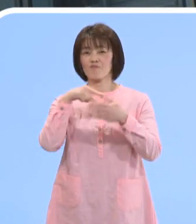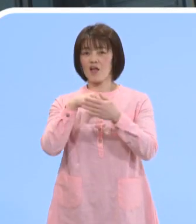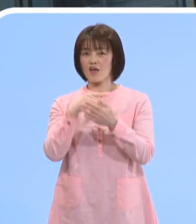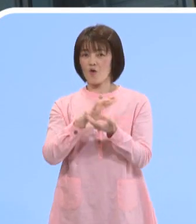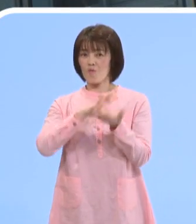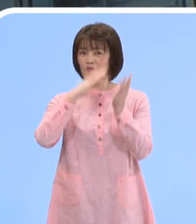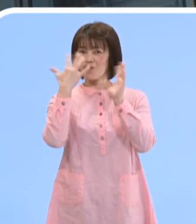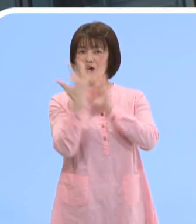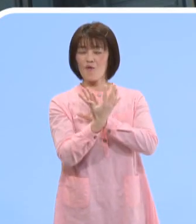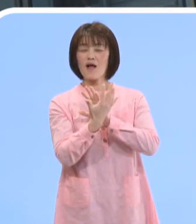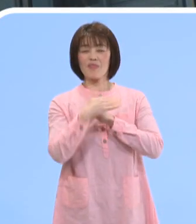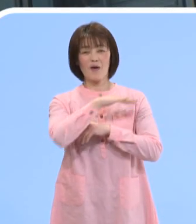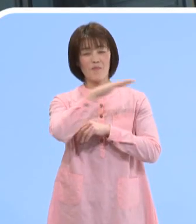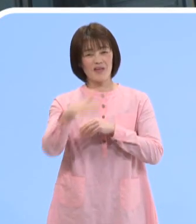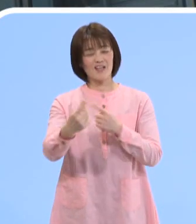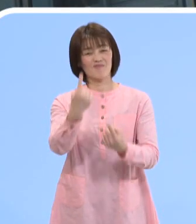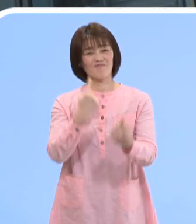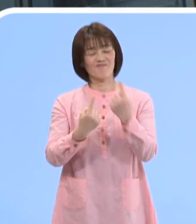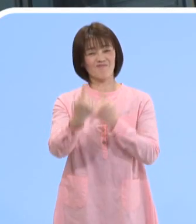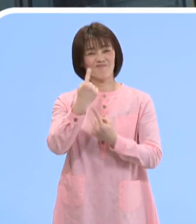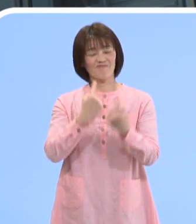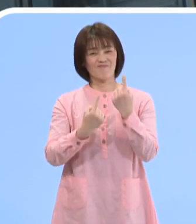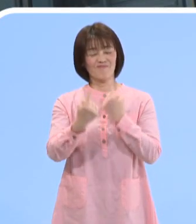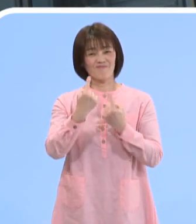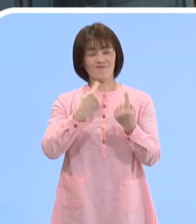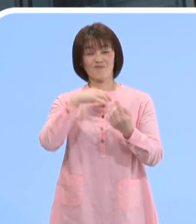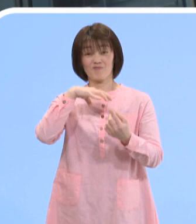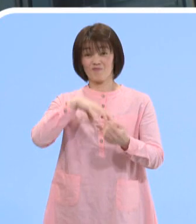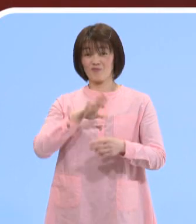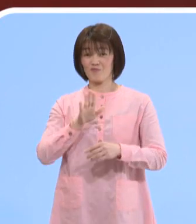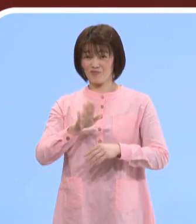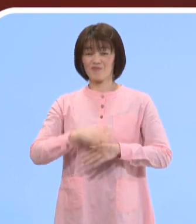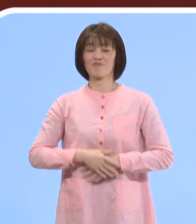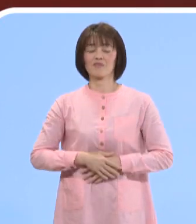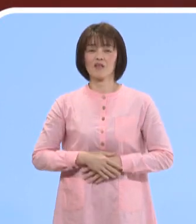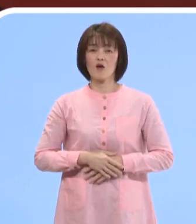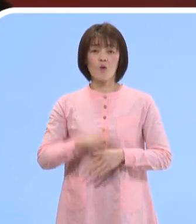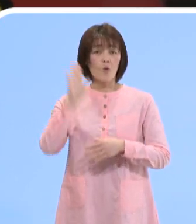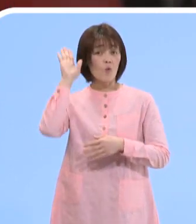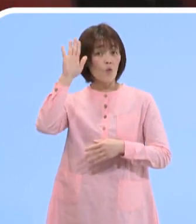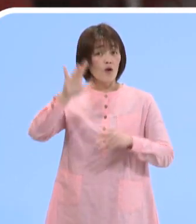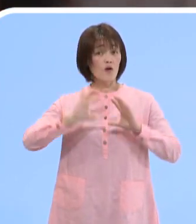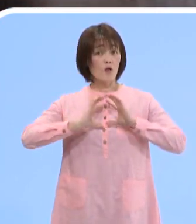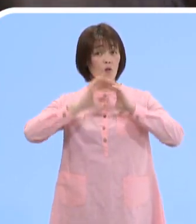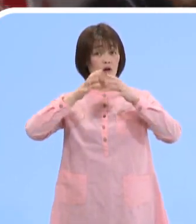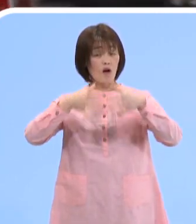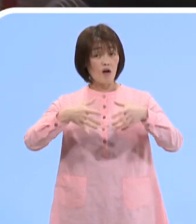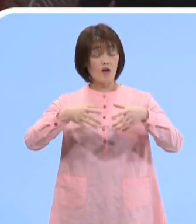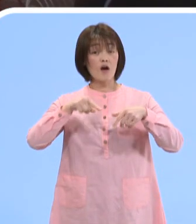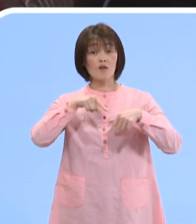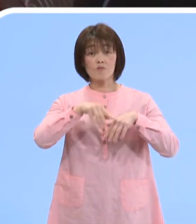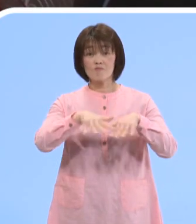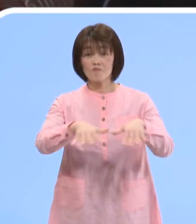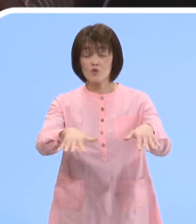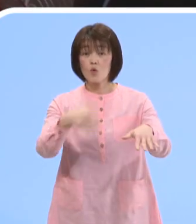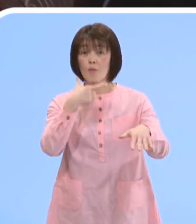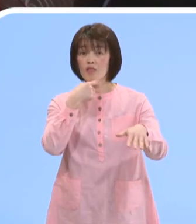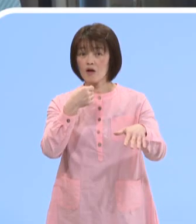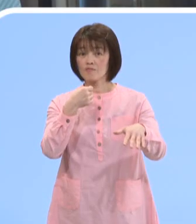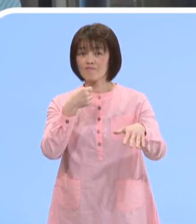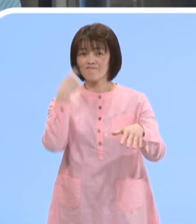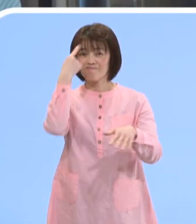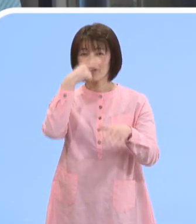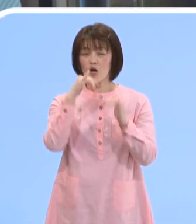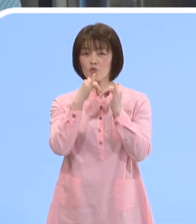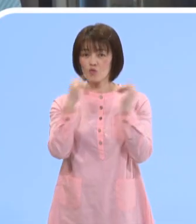装いも新たに皆さんに親しんでもらえるようになったんですけども、特に海外にこれから紹介していきたいと思うんですね。です